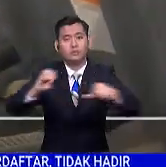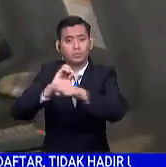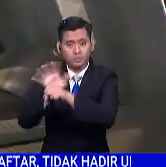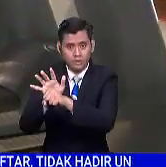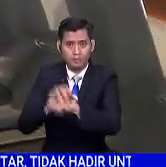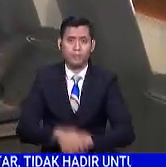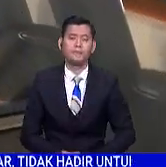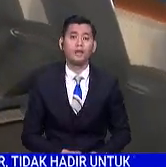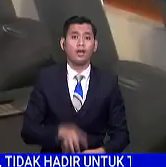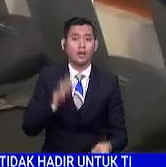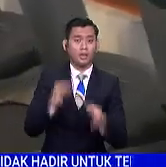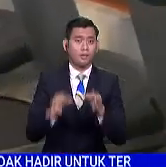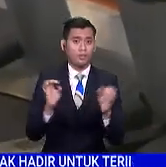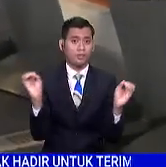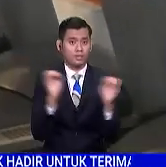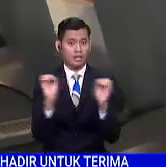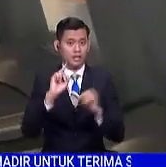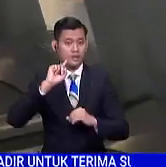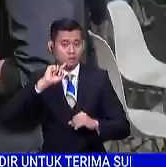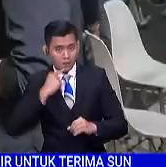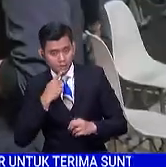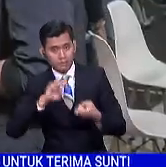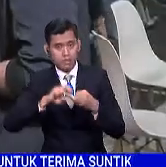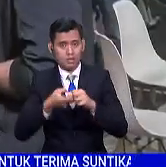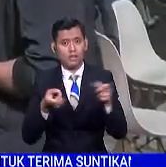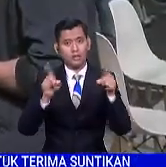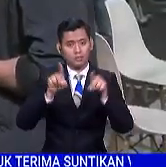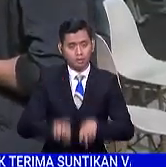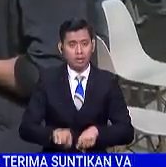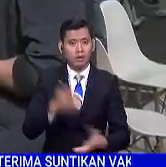Tambah beliau, jika isu ini tidak dipandang serius, berkemungkinan hampir